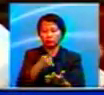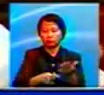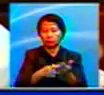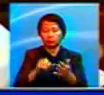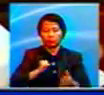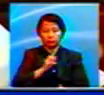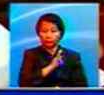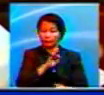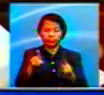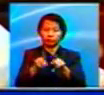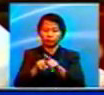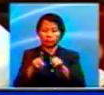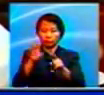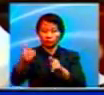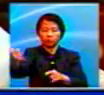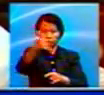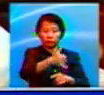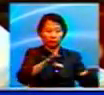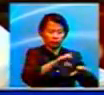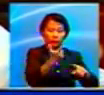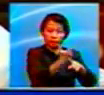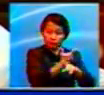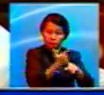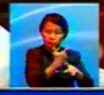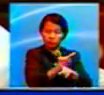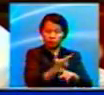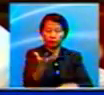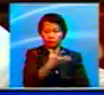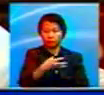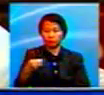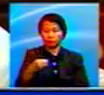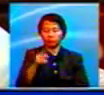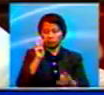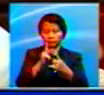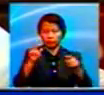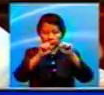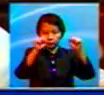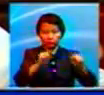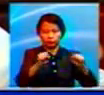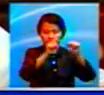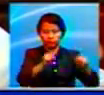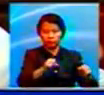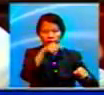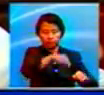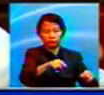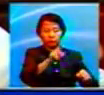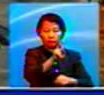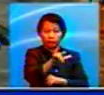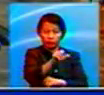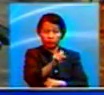staf mereka juga datang membuat latihan dan kepada sistem-sistem yang kita sediakan di